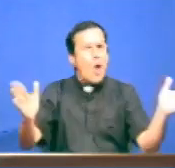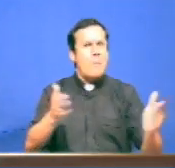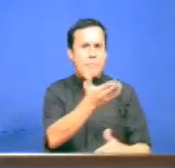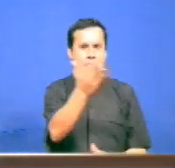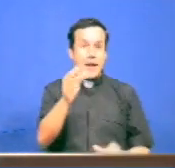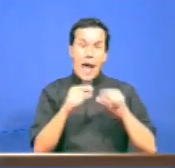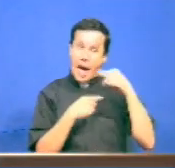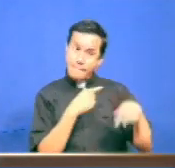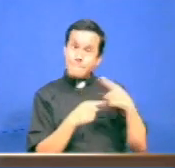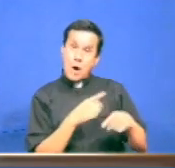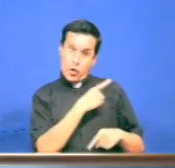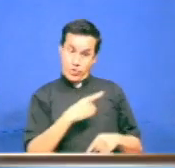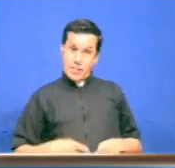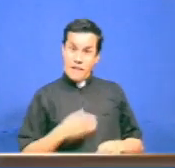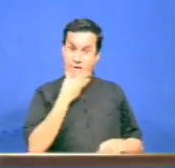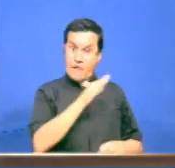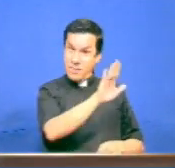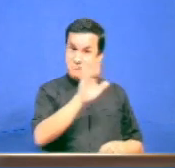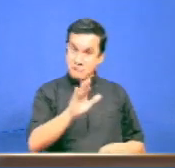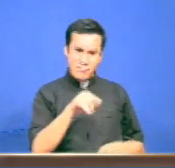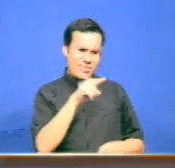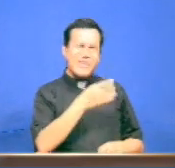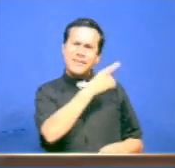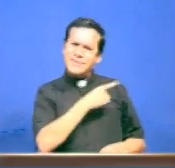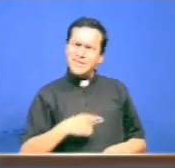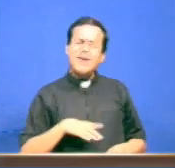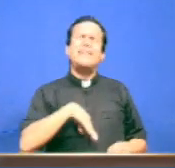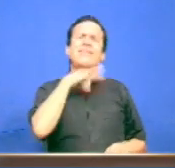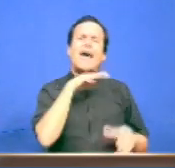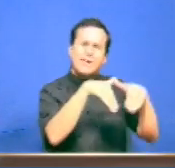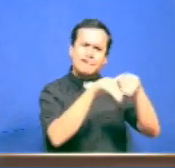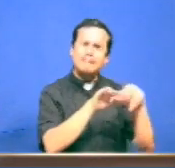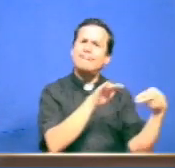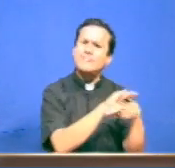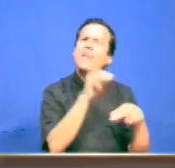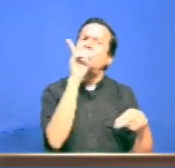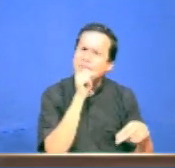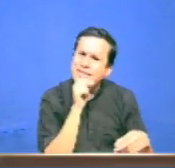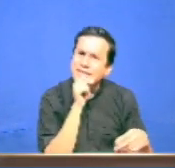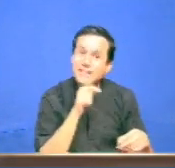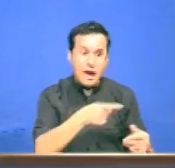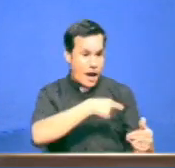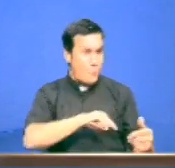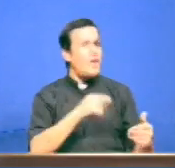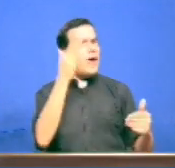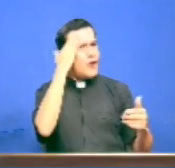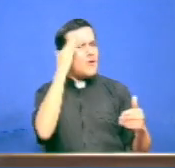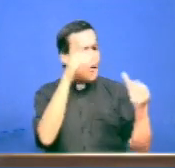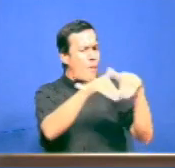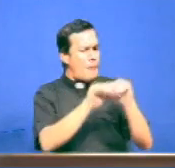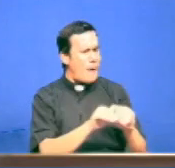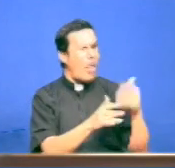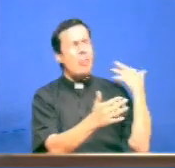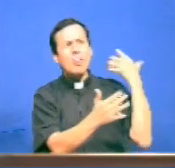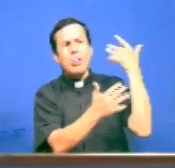Daudi, kuwa alikufa na akazikwa, na kaburi lake lipo kwetu mpaka siku